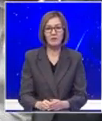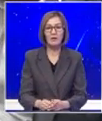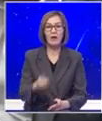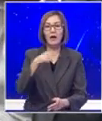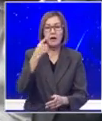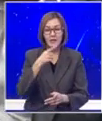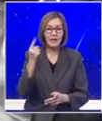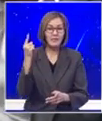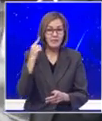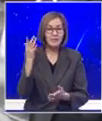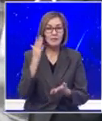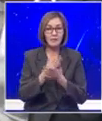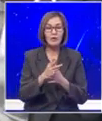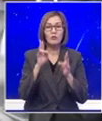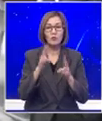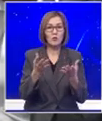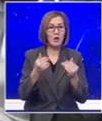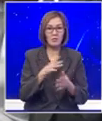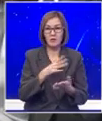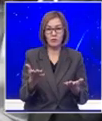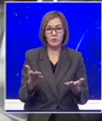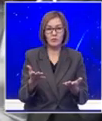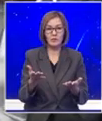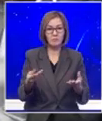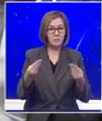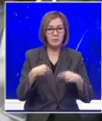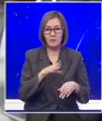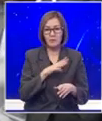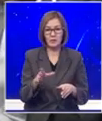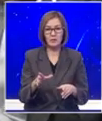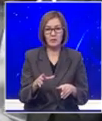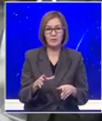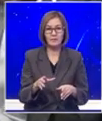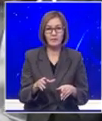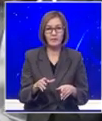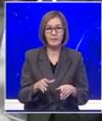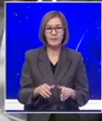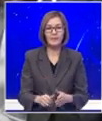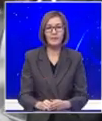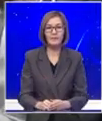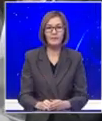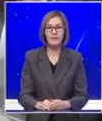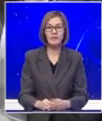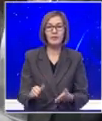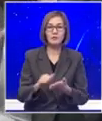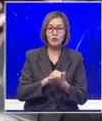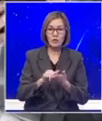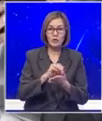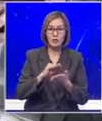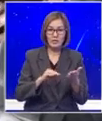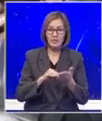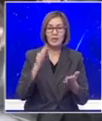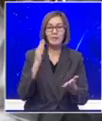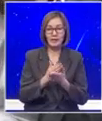халыққа. Мына осыдан 2-3 жыл бұрын удобрение алғанда уже субсидияны алатын едік біз. Мысалы 50% өкпен субсидия